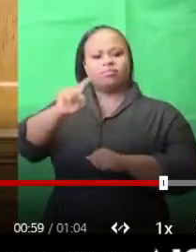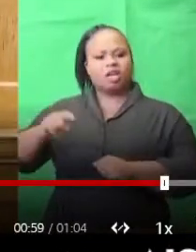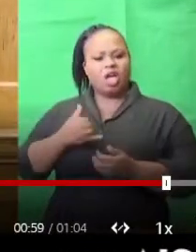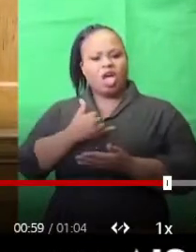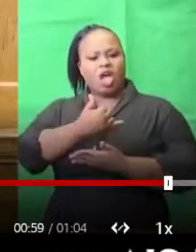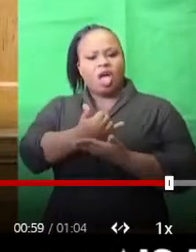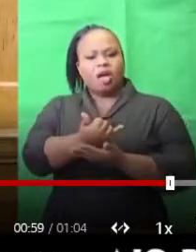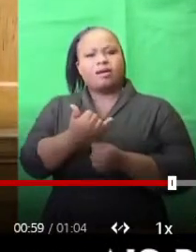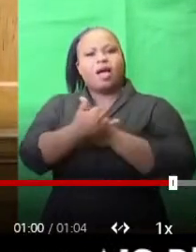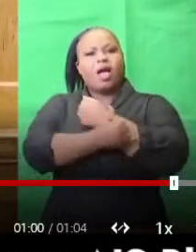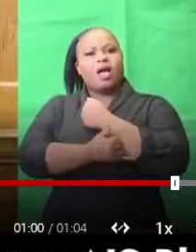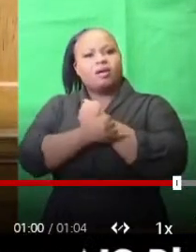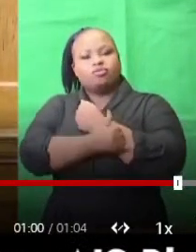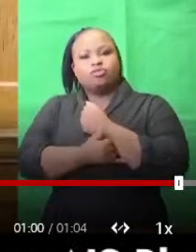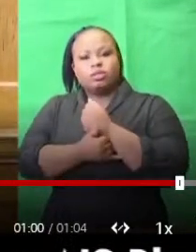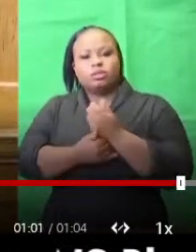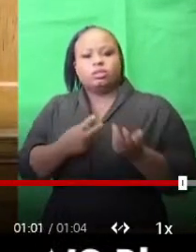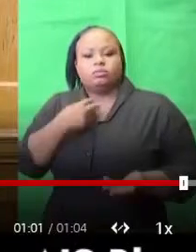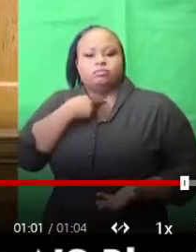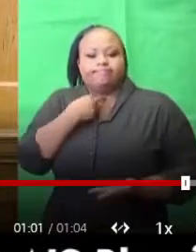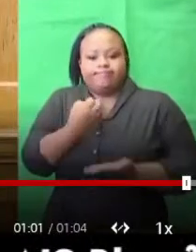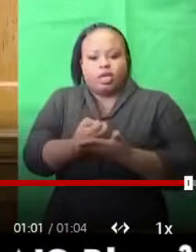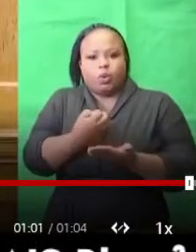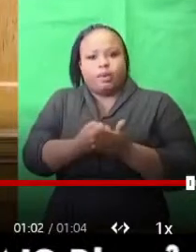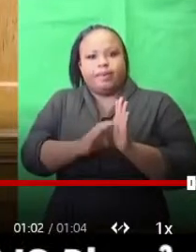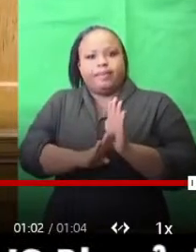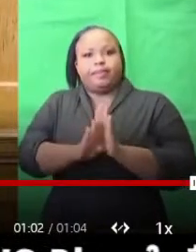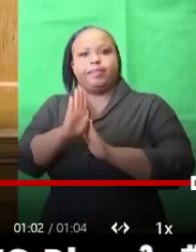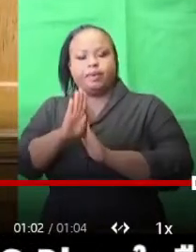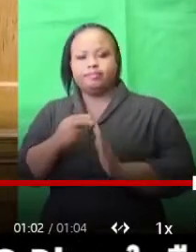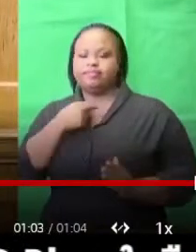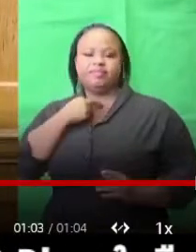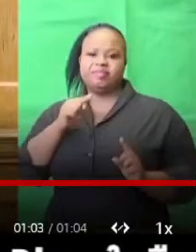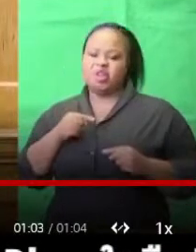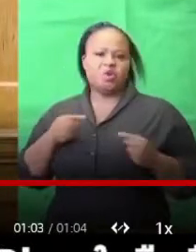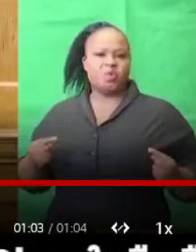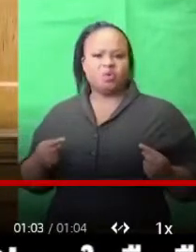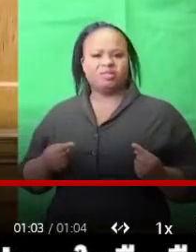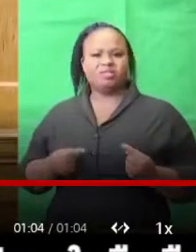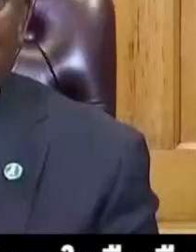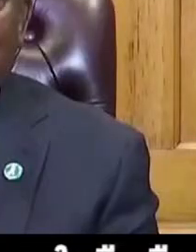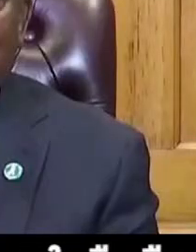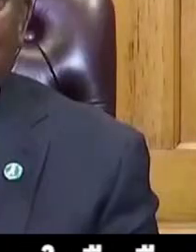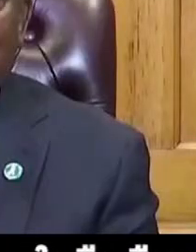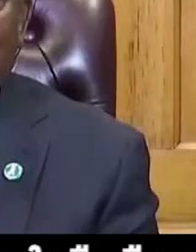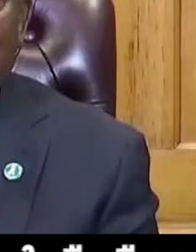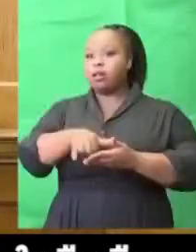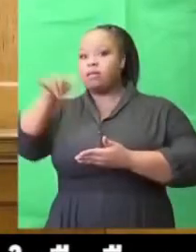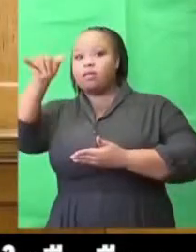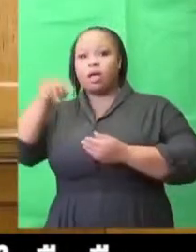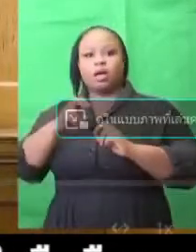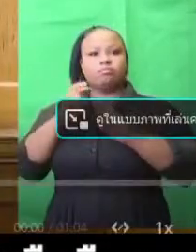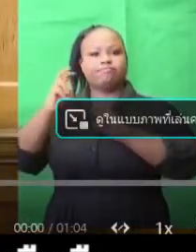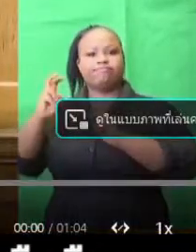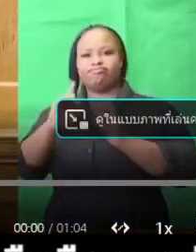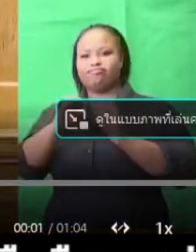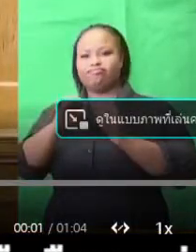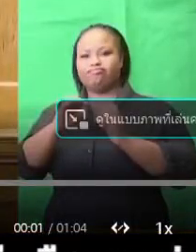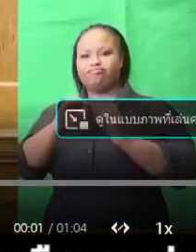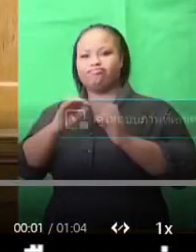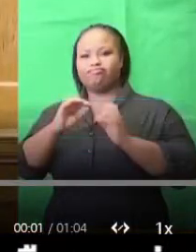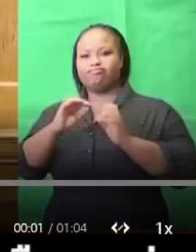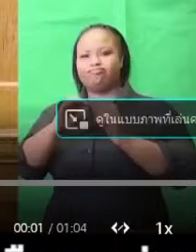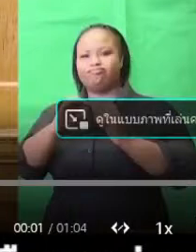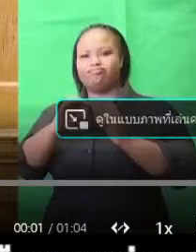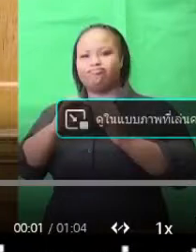And The mightiest Want Todetermine the Mixเพราะว่ายิ่งมีมาตรการ